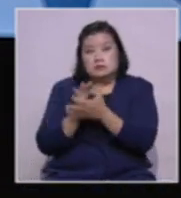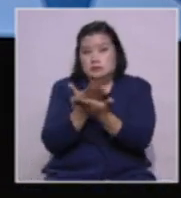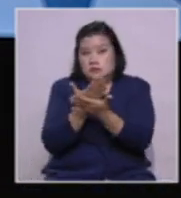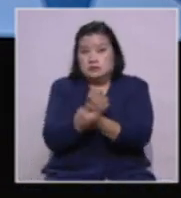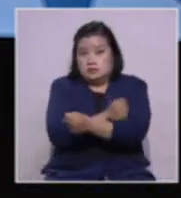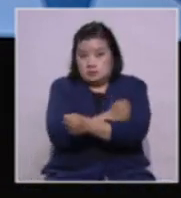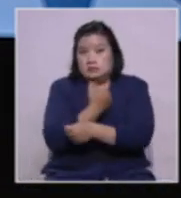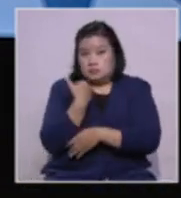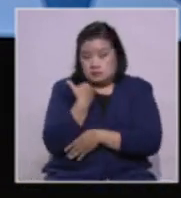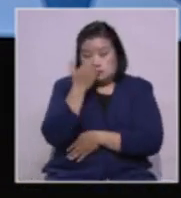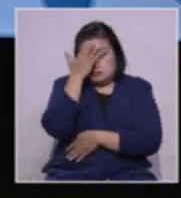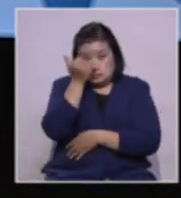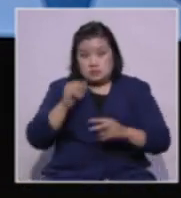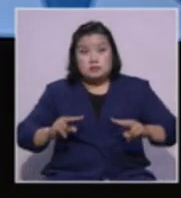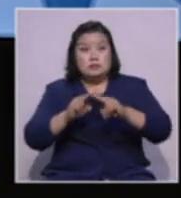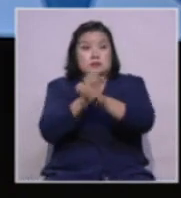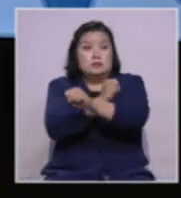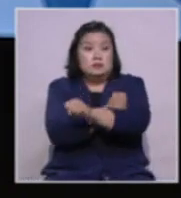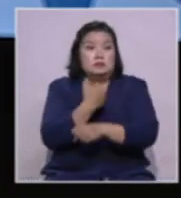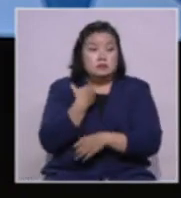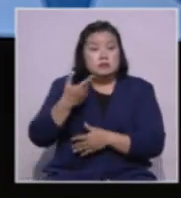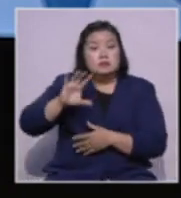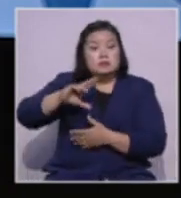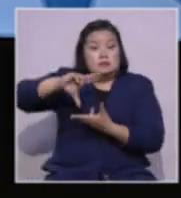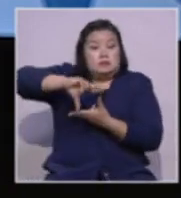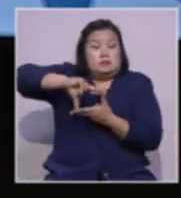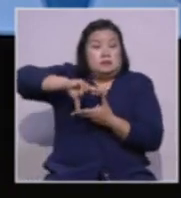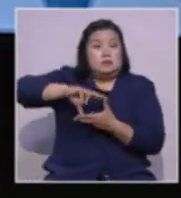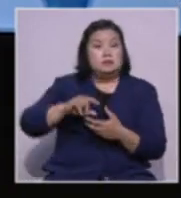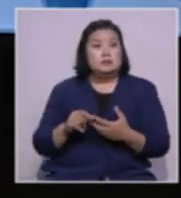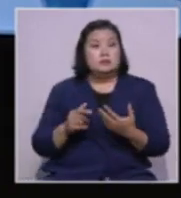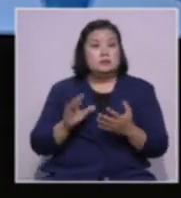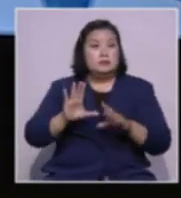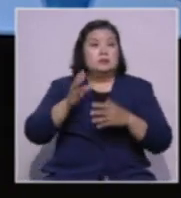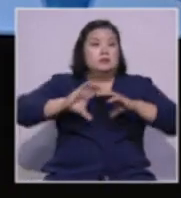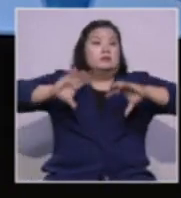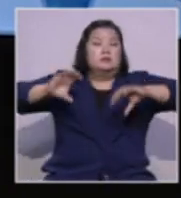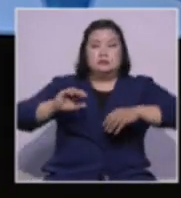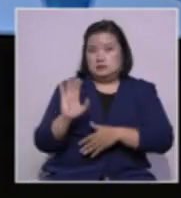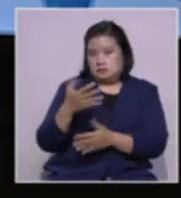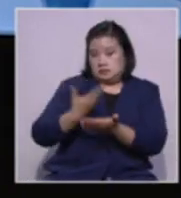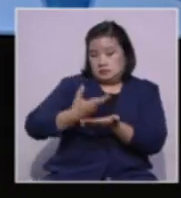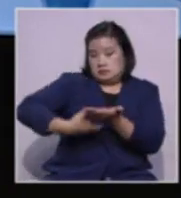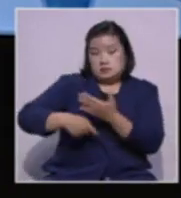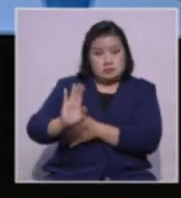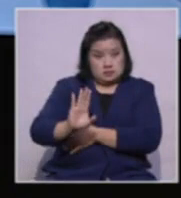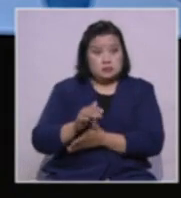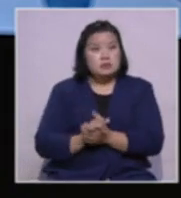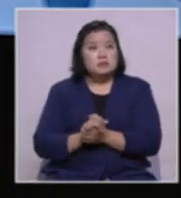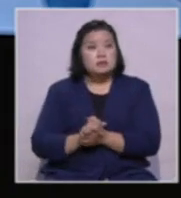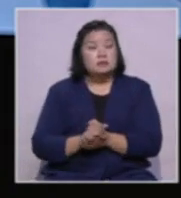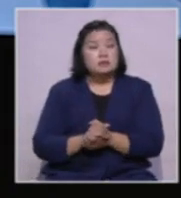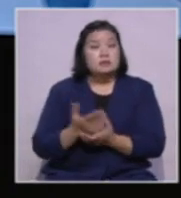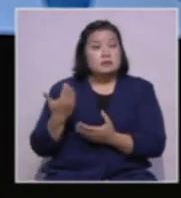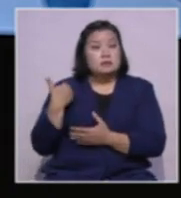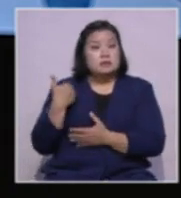ป็นเจ้ากระทรวงเอาเรื่องประกันรายได ้ ส่วนพลังประชารัฐซึ่งเป็นพรรคใหญ่อันดับหนึ่งของรัฐบาลเนี่ยไม่เอาเรื่องประกันรายได้ เขาจะเอาเรื่องของการ พลังประช